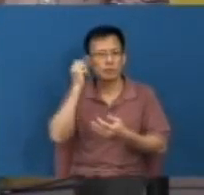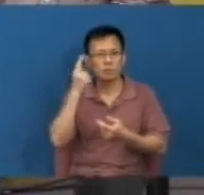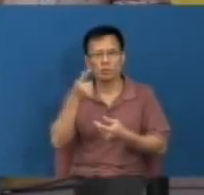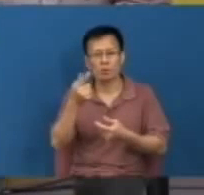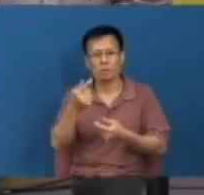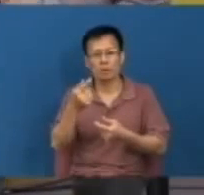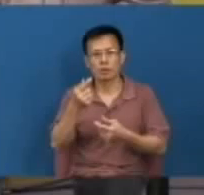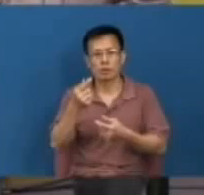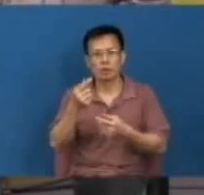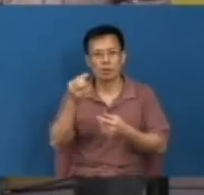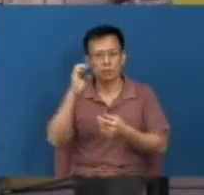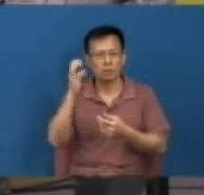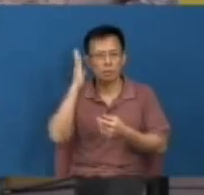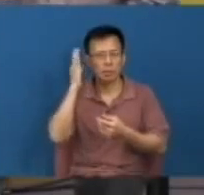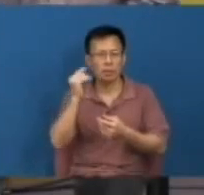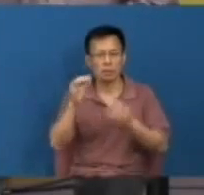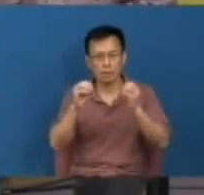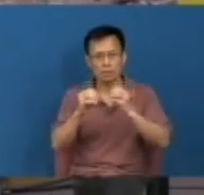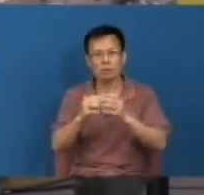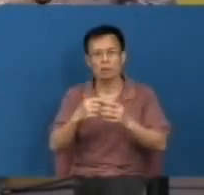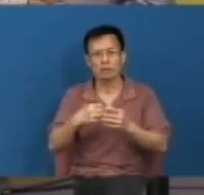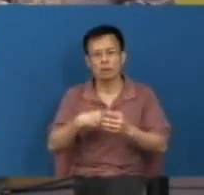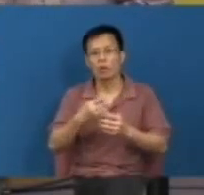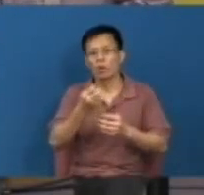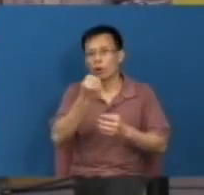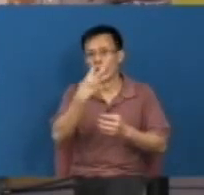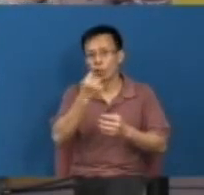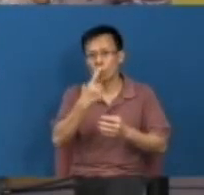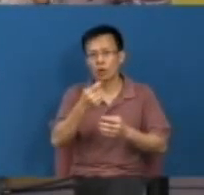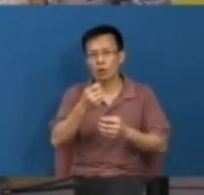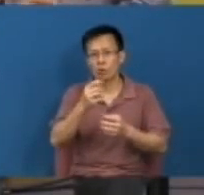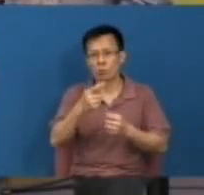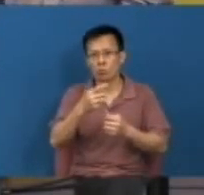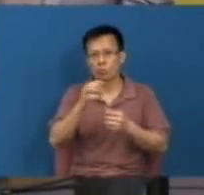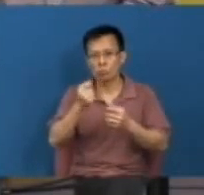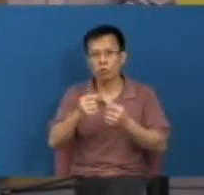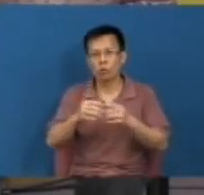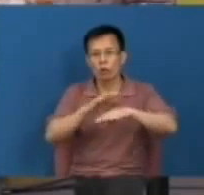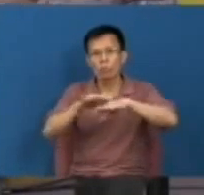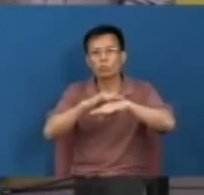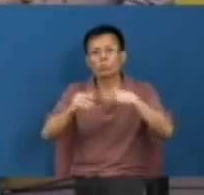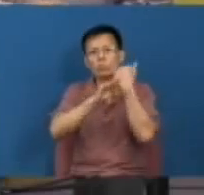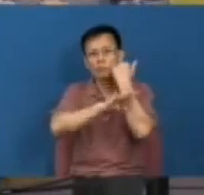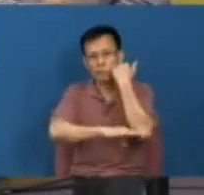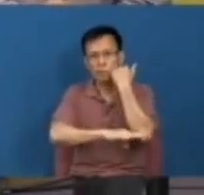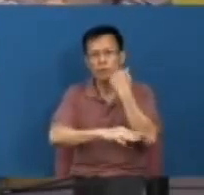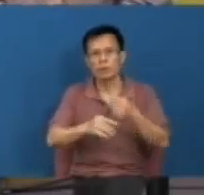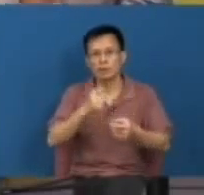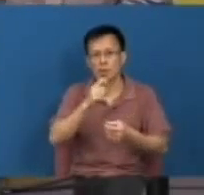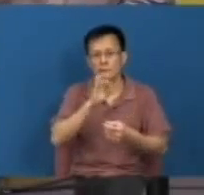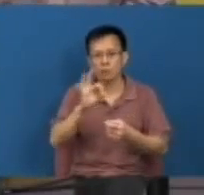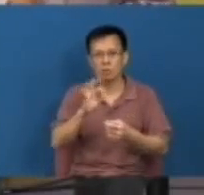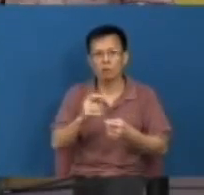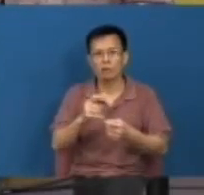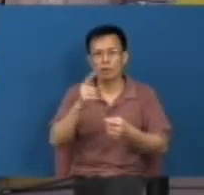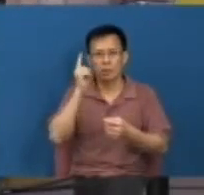傾嘅時候，我覺得最唔妥一樣嘅就話，我哋香港係用普通法嘅，我哋而家有咗我哋嘅小憲法一